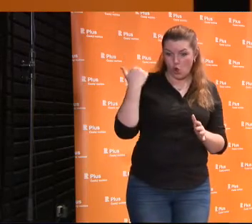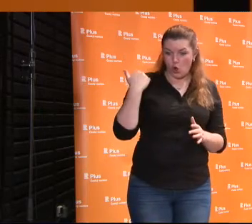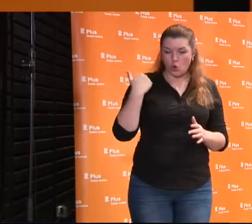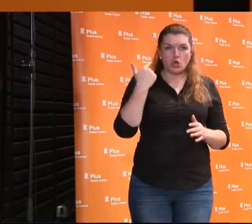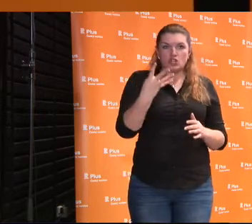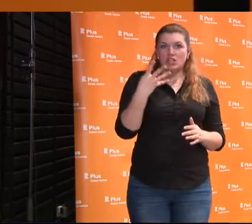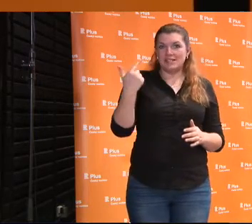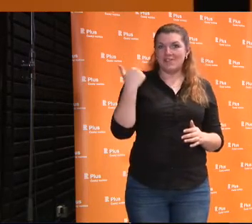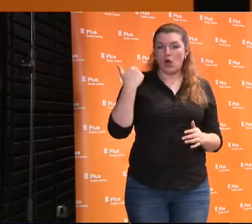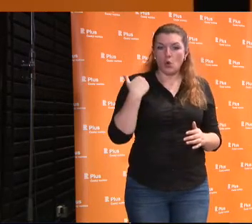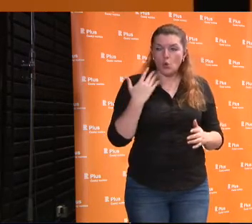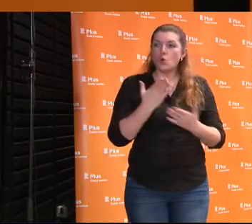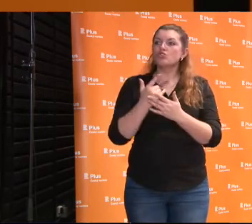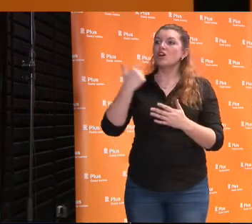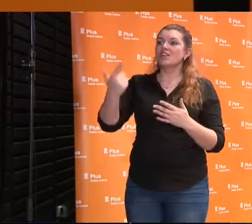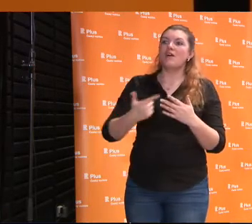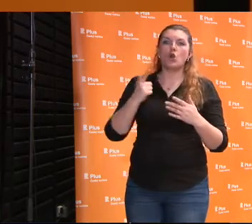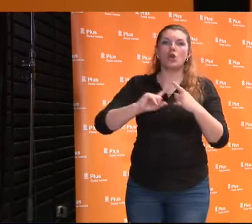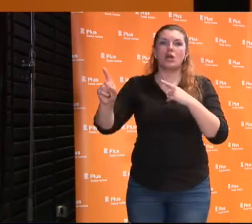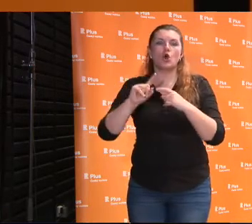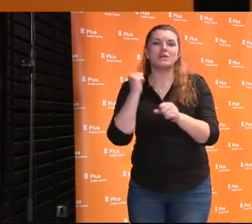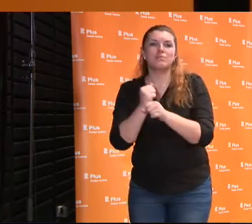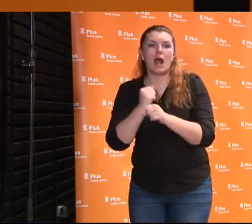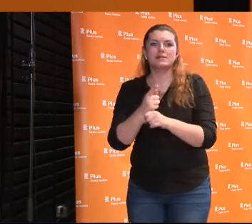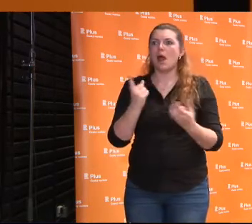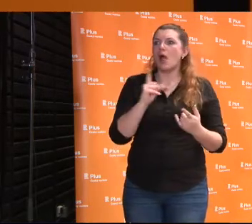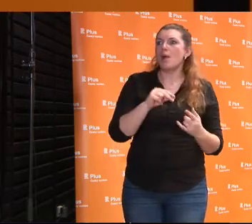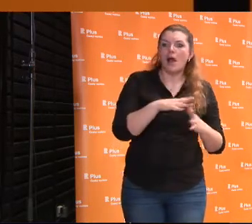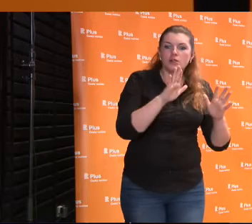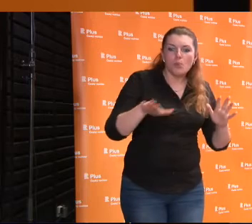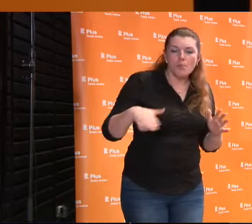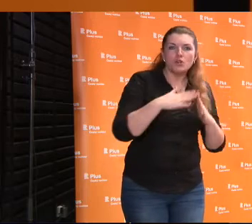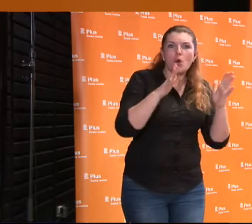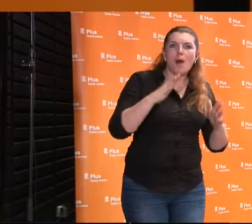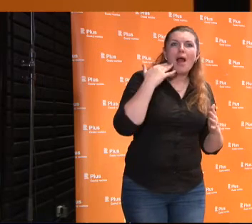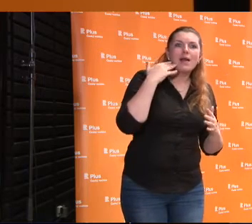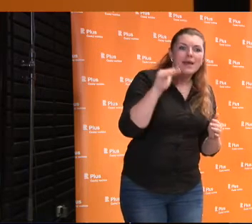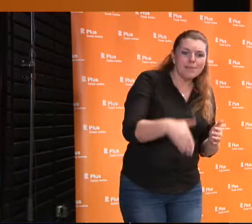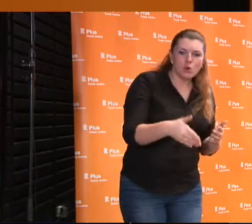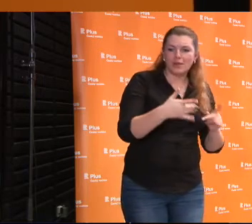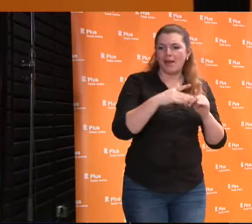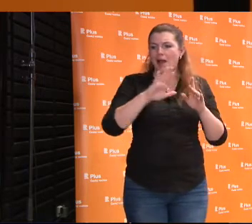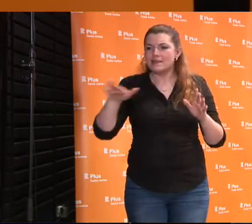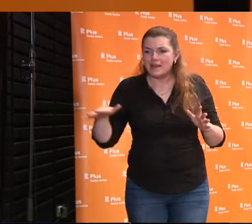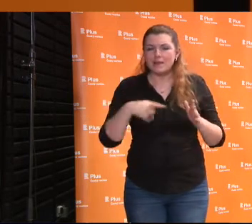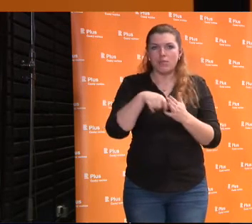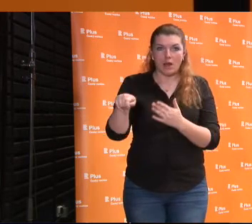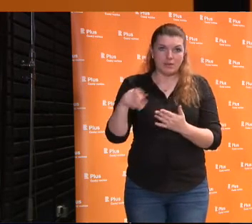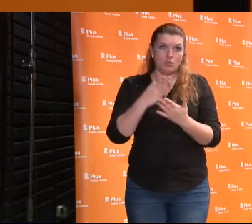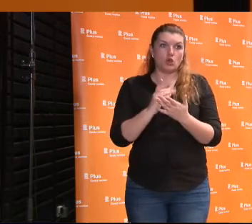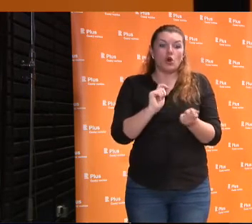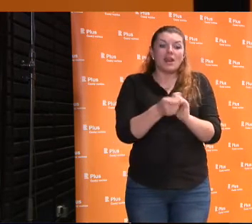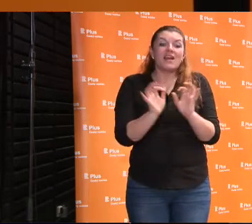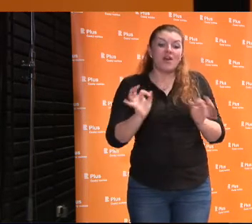dvouleté rekvalifikace a přitom má děti a hypotéky a tak. Čili musíme akceptovat, že rekvalifikace je